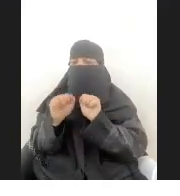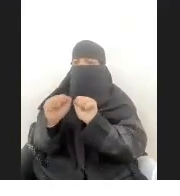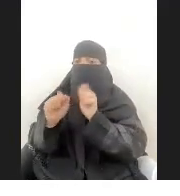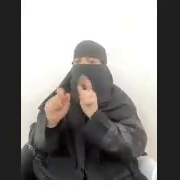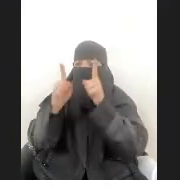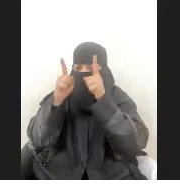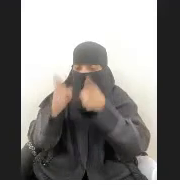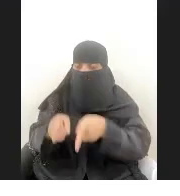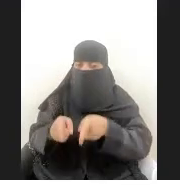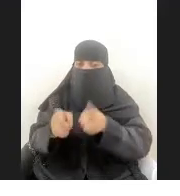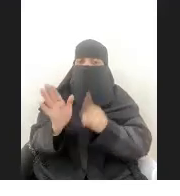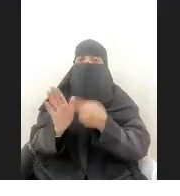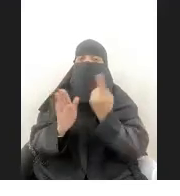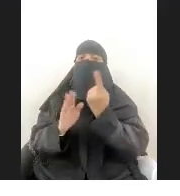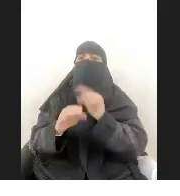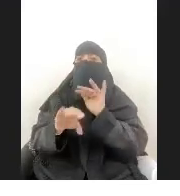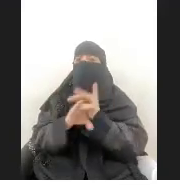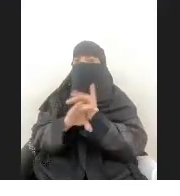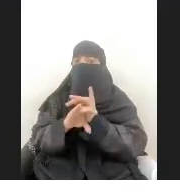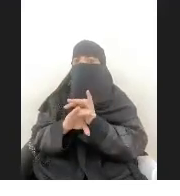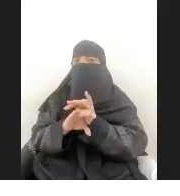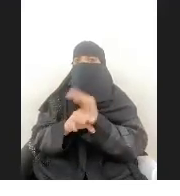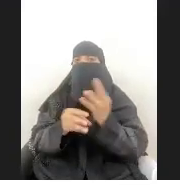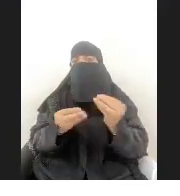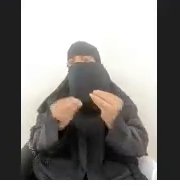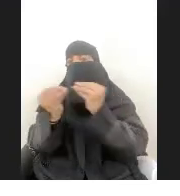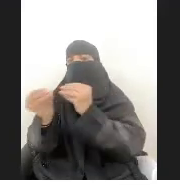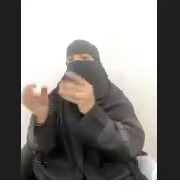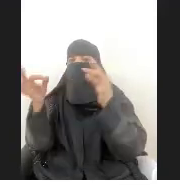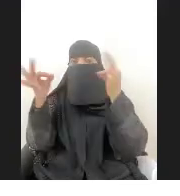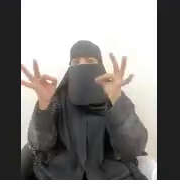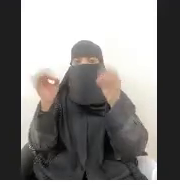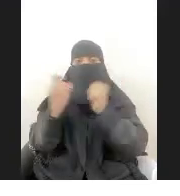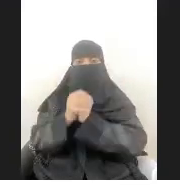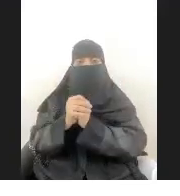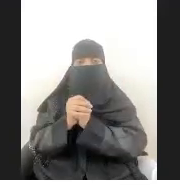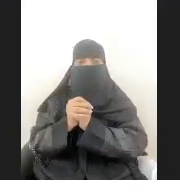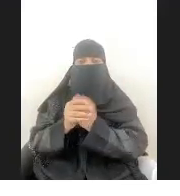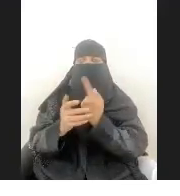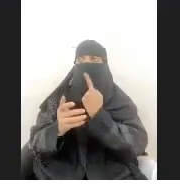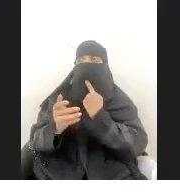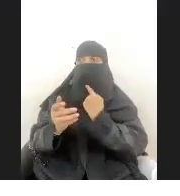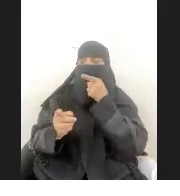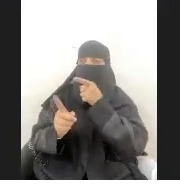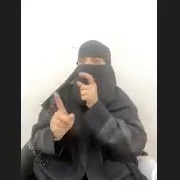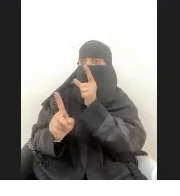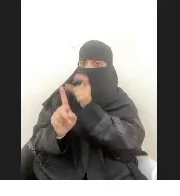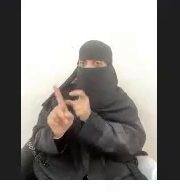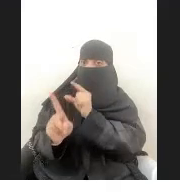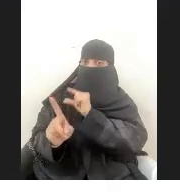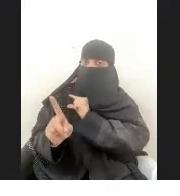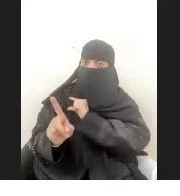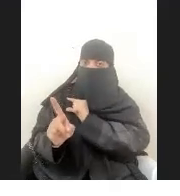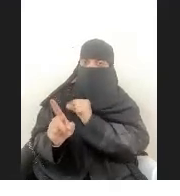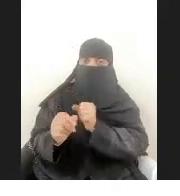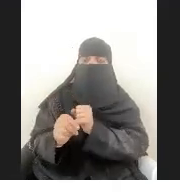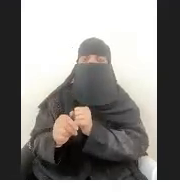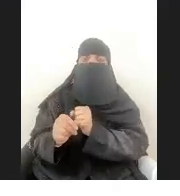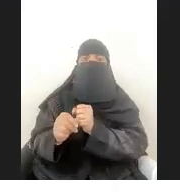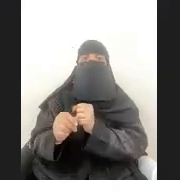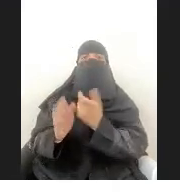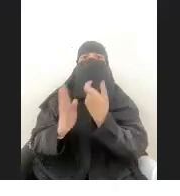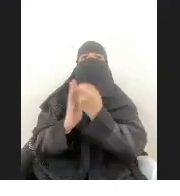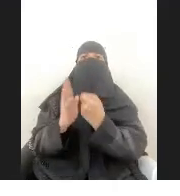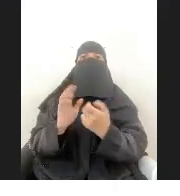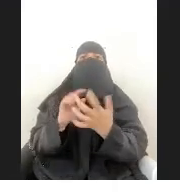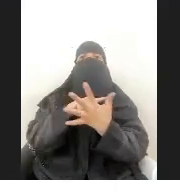تعطوا طلابكم أوراق sticky notes ولا شيء، وتطلبوا منهم يقولوا لنا 5 أمور إيجابية في التعلم عن